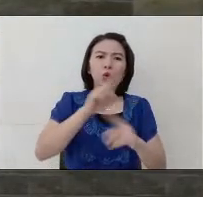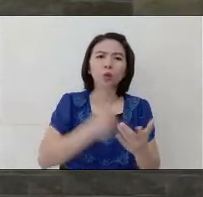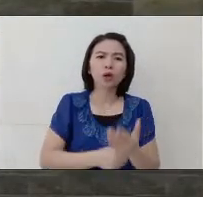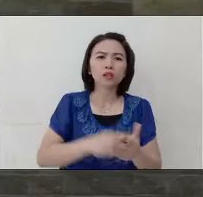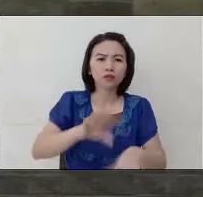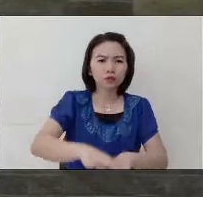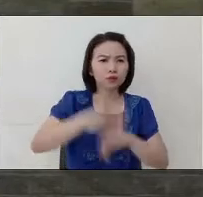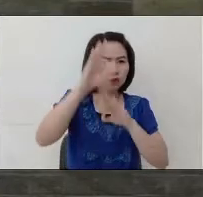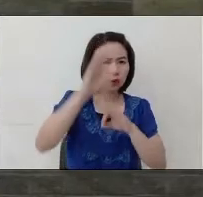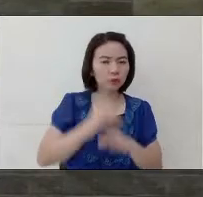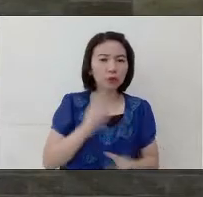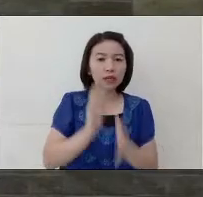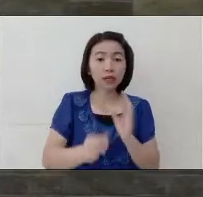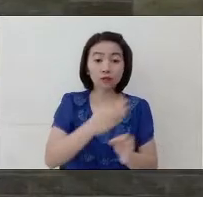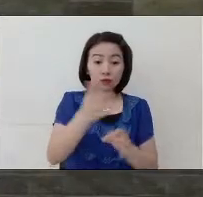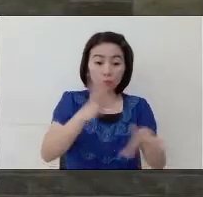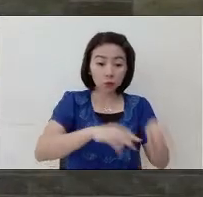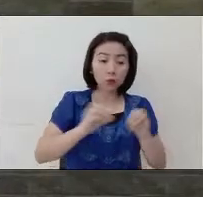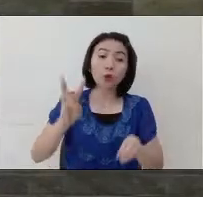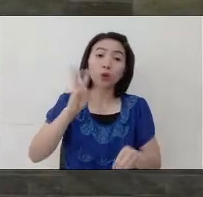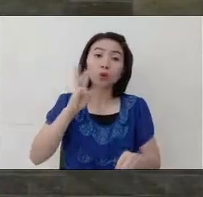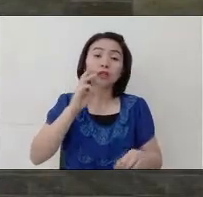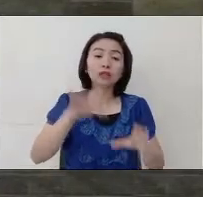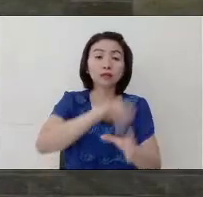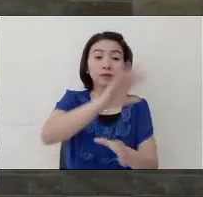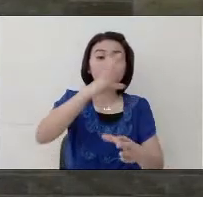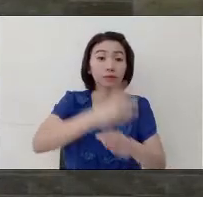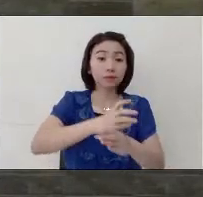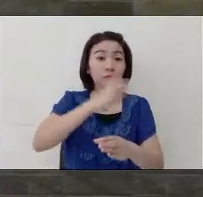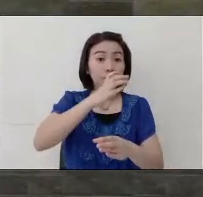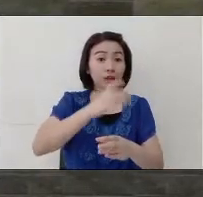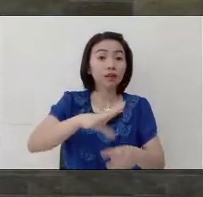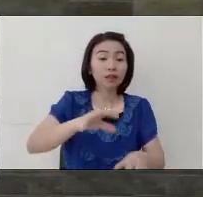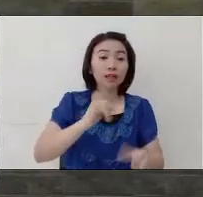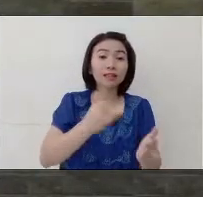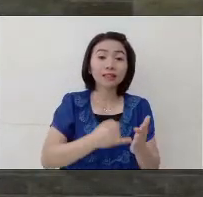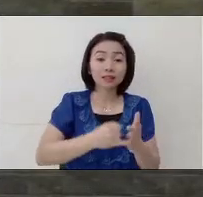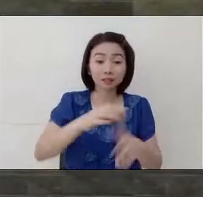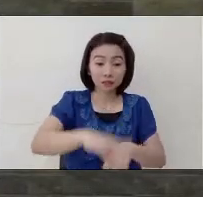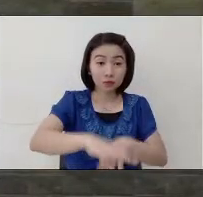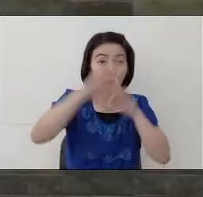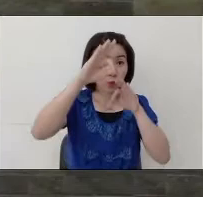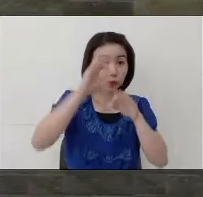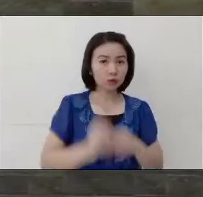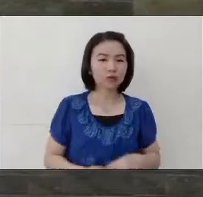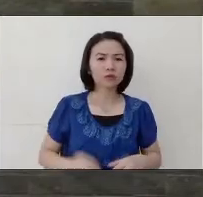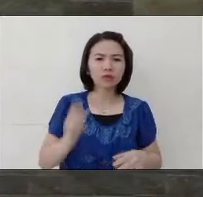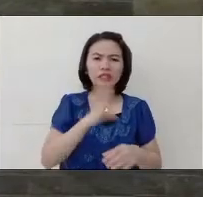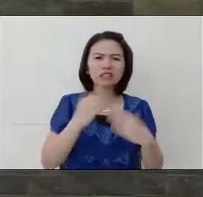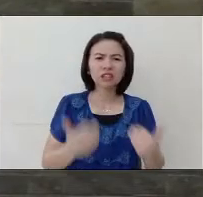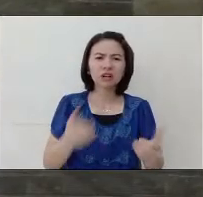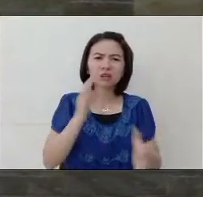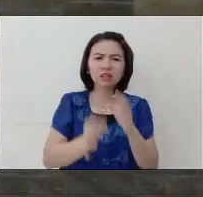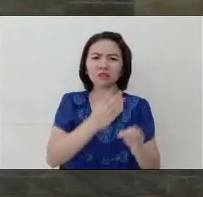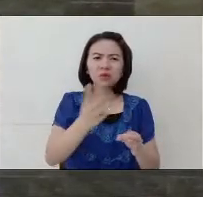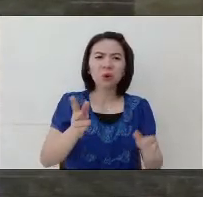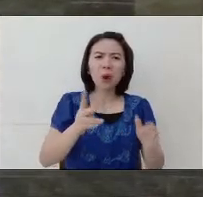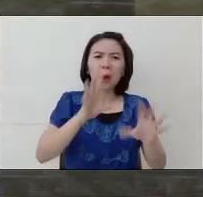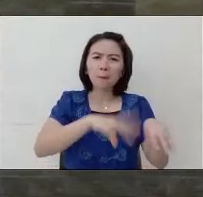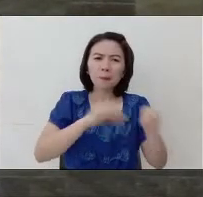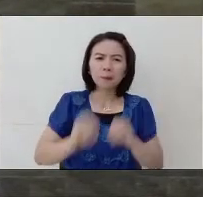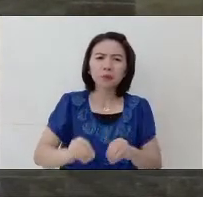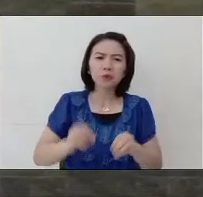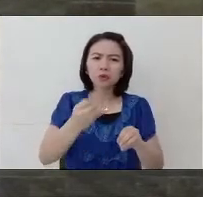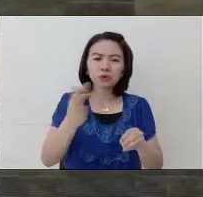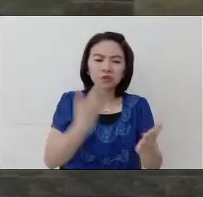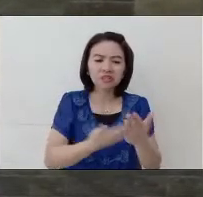ang aapaw dyan. Pag binuhusan mo yan ng coke, lahat po na ikamamatay, ng mga acidic na inumin, lahat po yung laso na